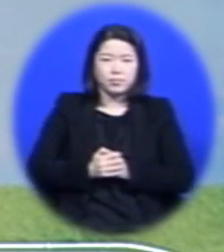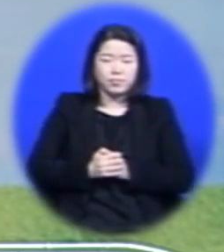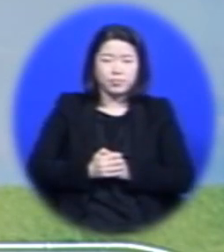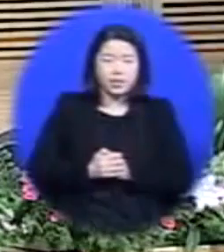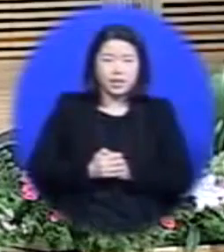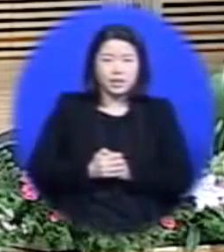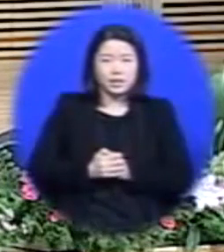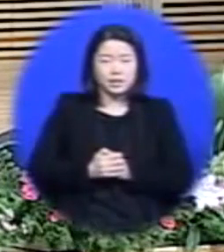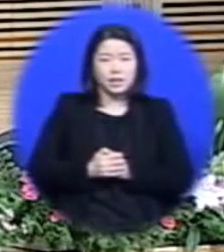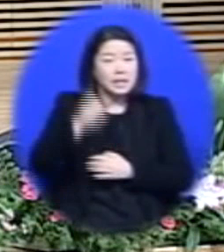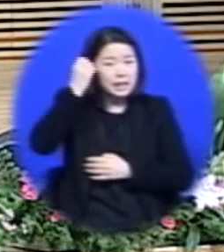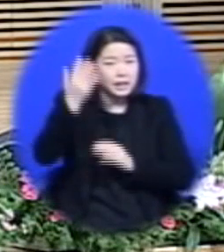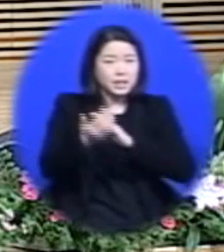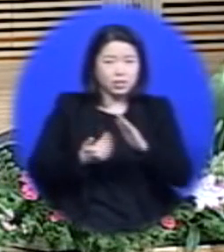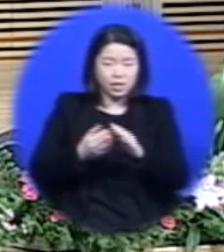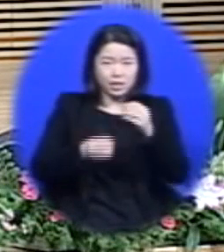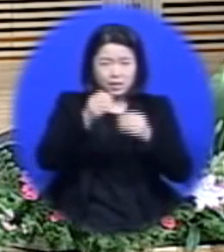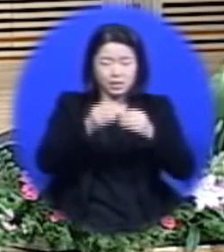있기 전에 라는 시입니다